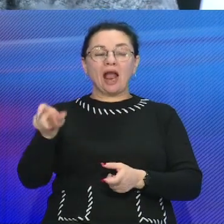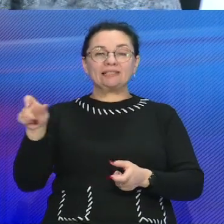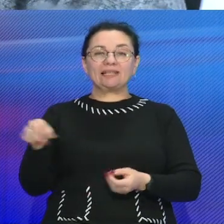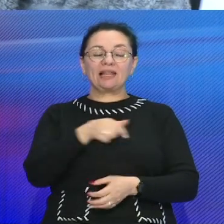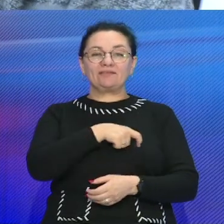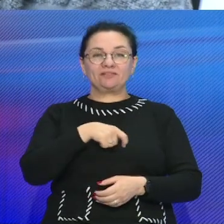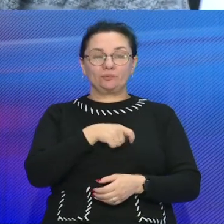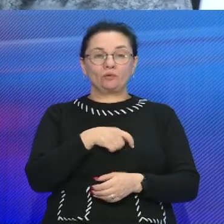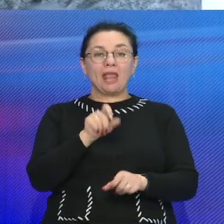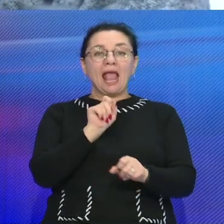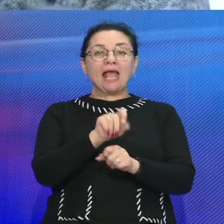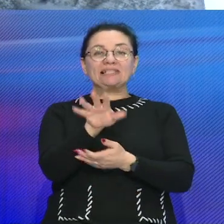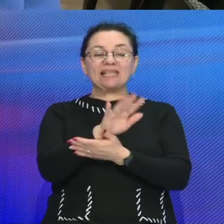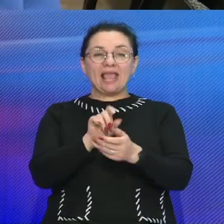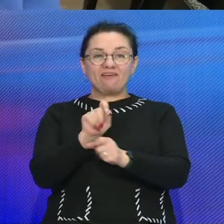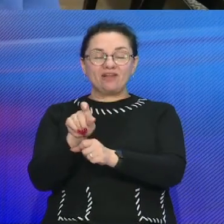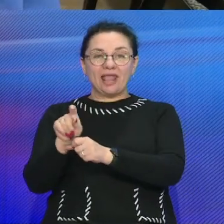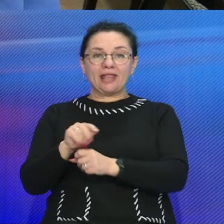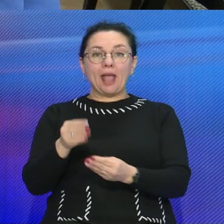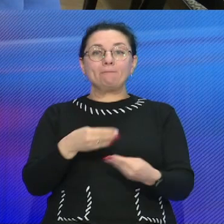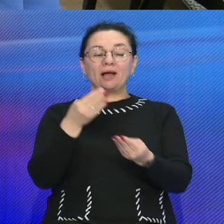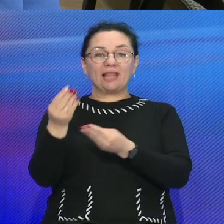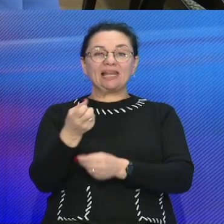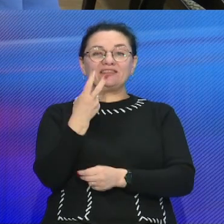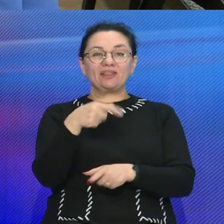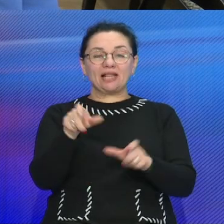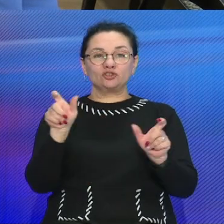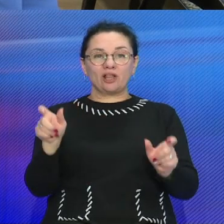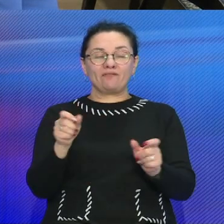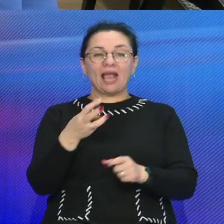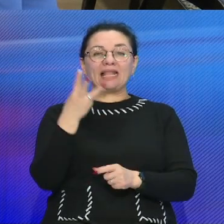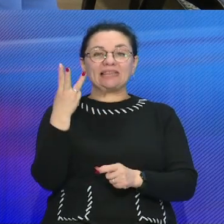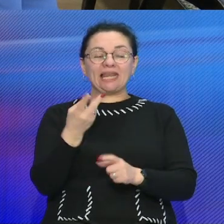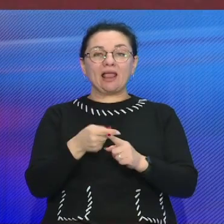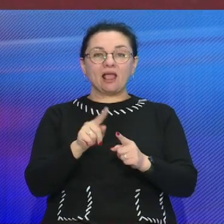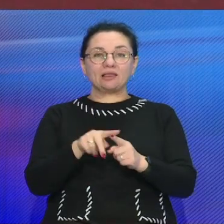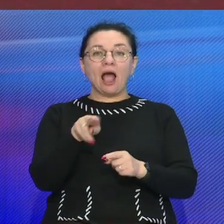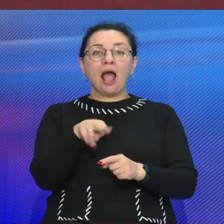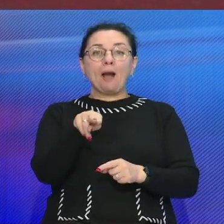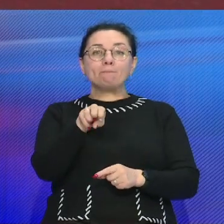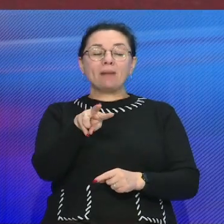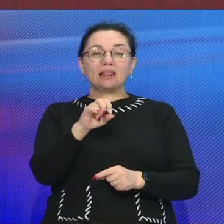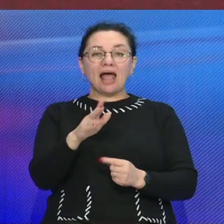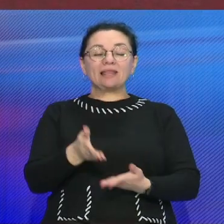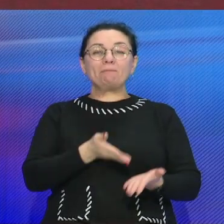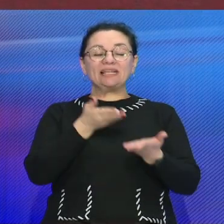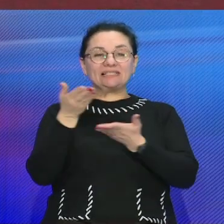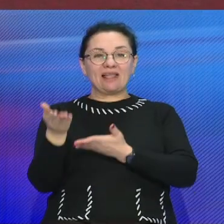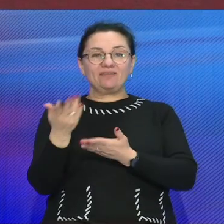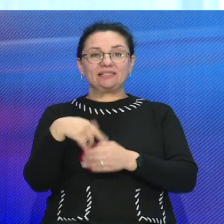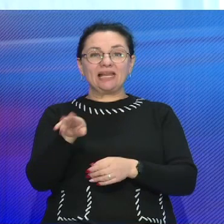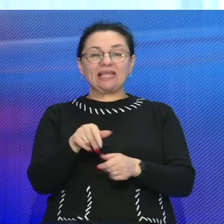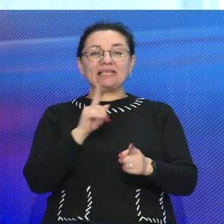вобласці заяўкі на ўдзел у выбарах падалі 12 прэтэндэнтаў. З іх 3 у палату прадстаўнікоў і 9 у абласны савет